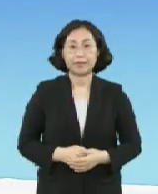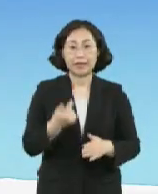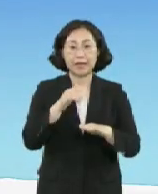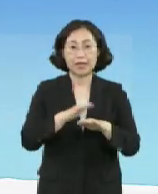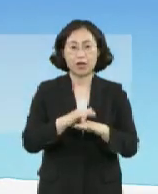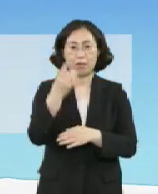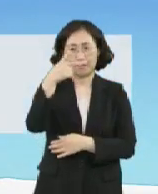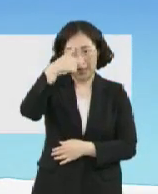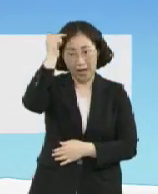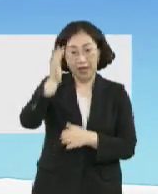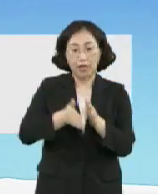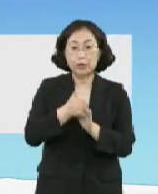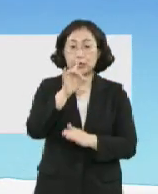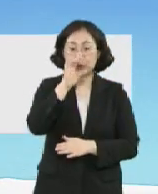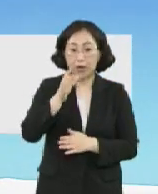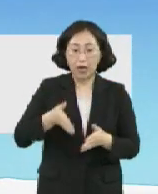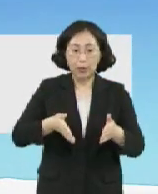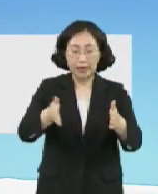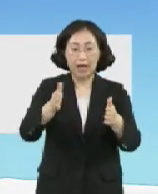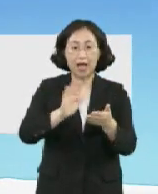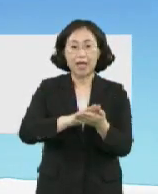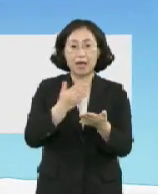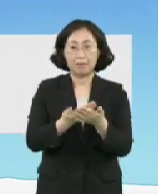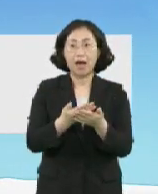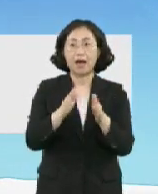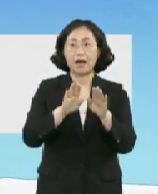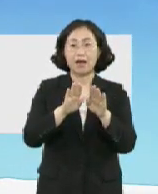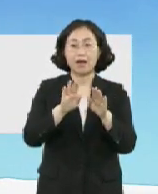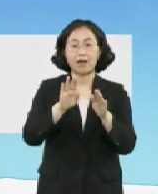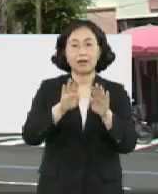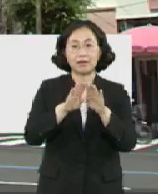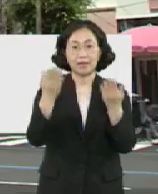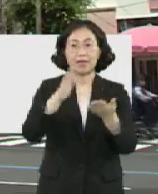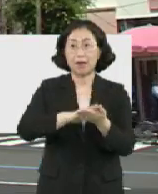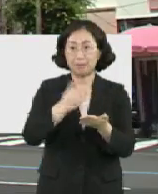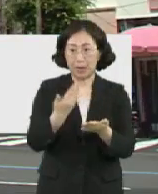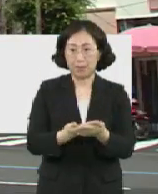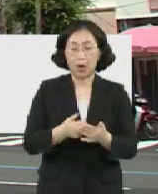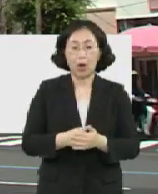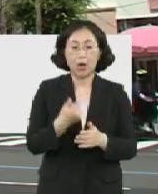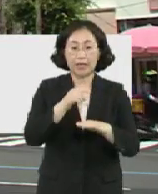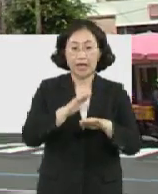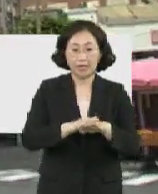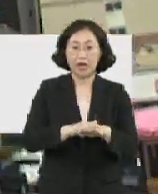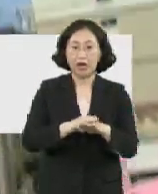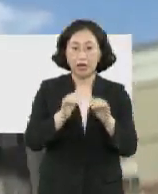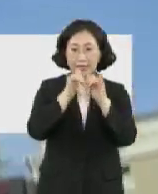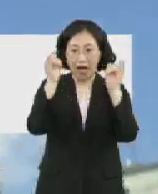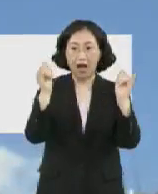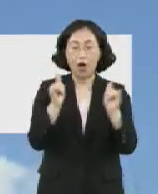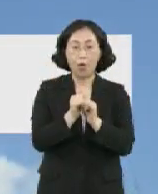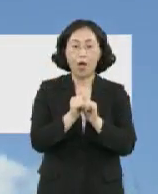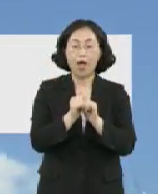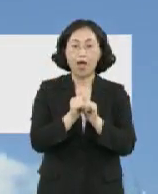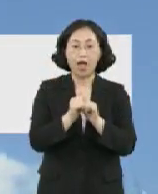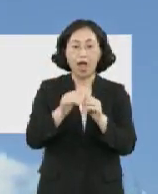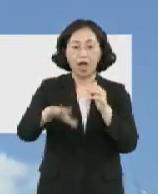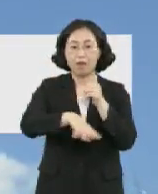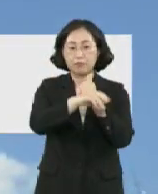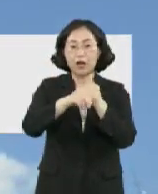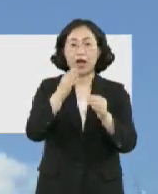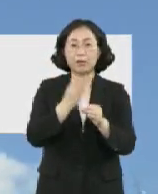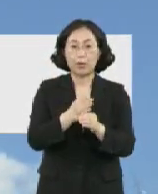대전 원도심 중앙로 일대가 개방형 창업 공간 으로 변모하는 등 대전형 사회적기업 성장 플랫폼